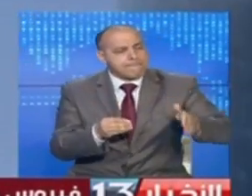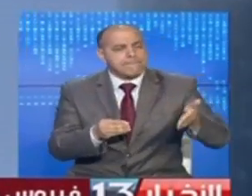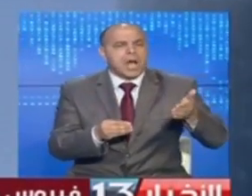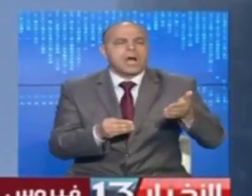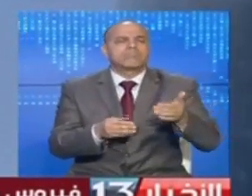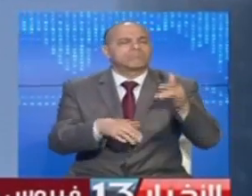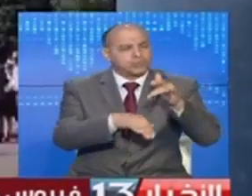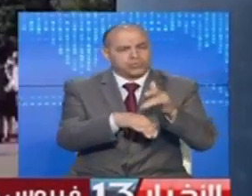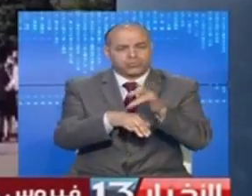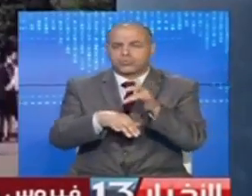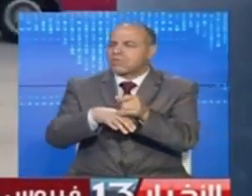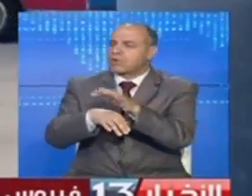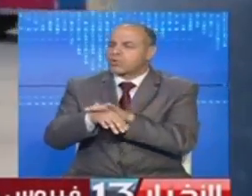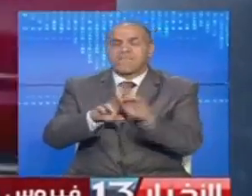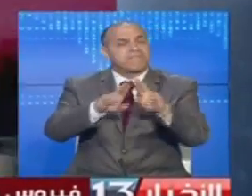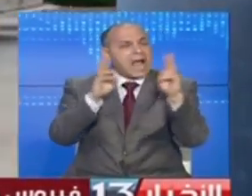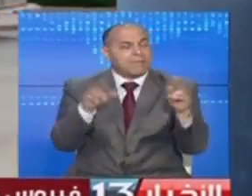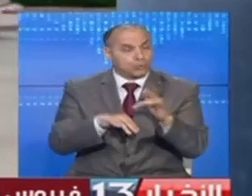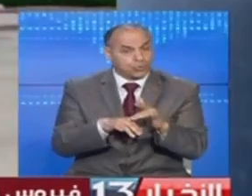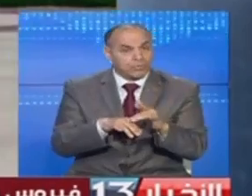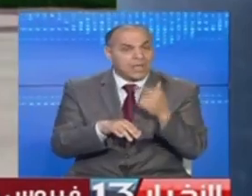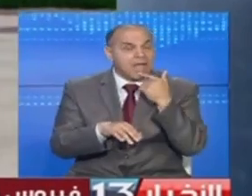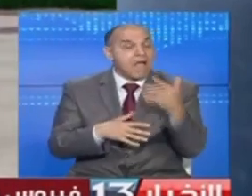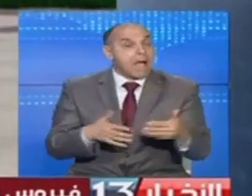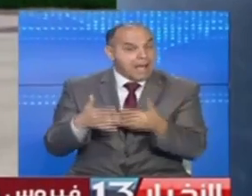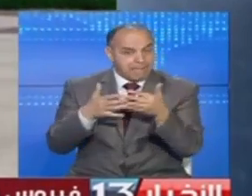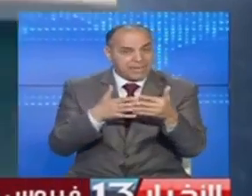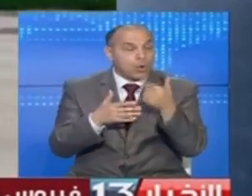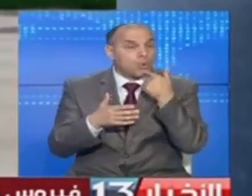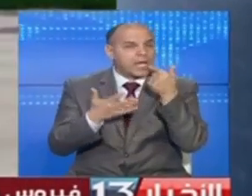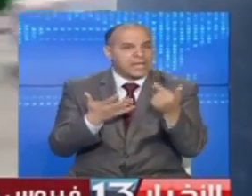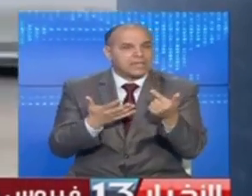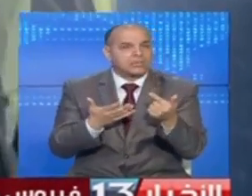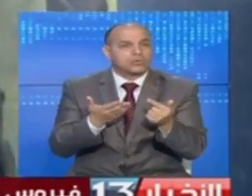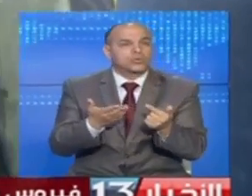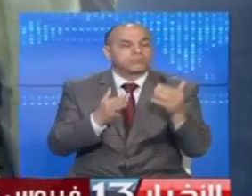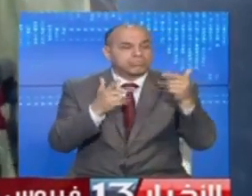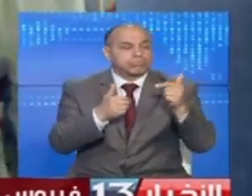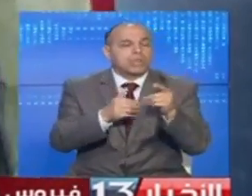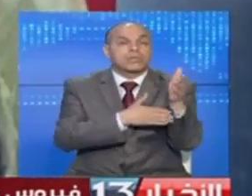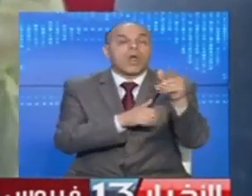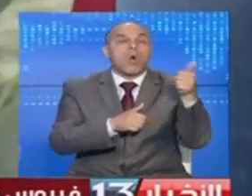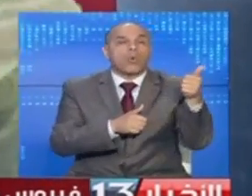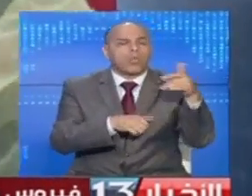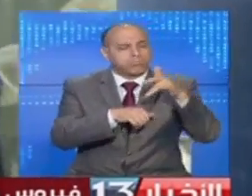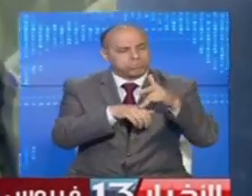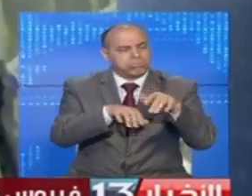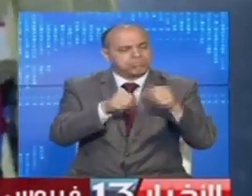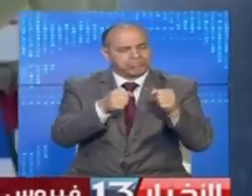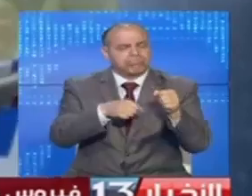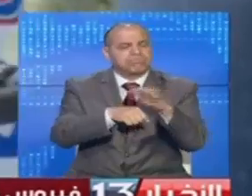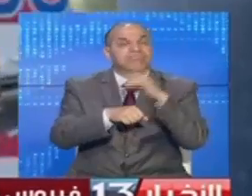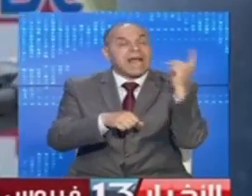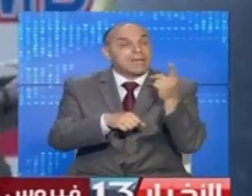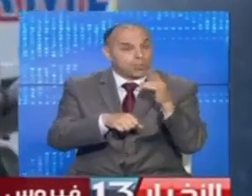وتسجيل المزيد من الإصابات في أنحاء العالم. ففي الولايات المتحدة الأمريكية التي تعد الدولة الأكثر تضررا من الوباء في